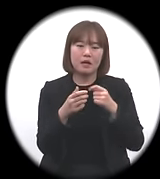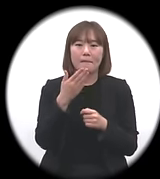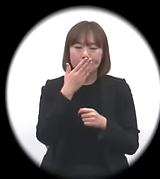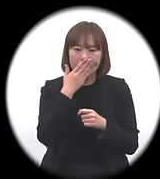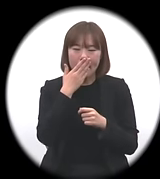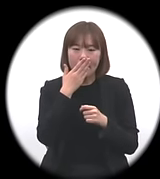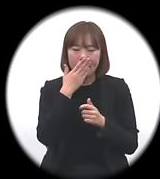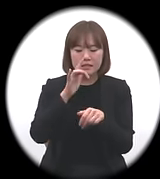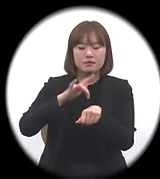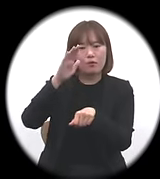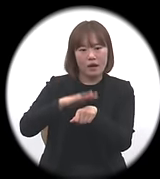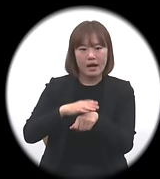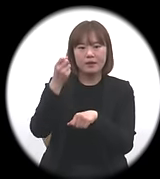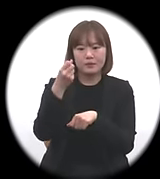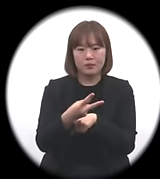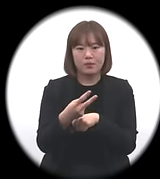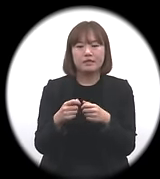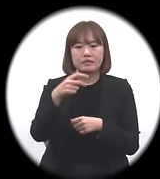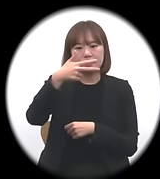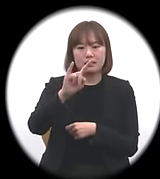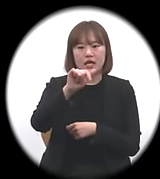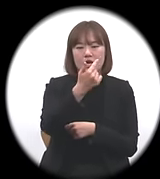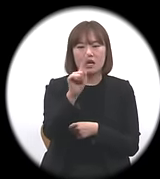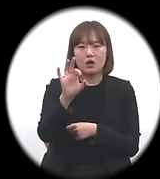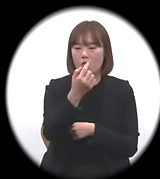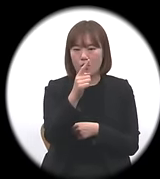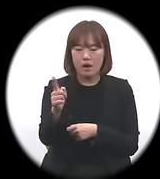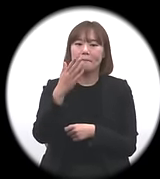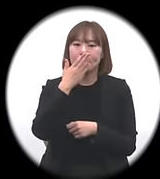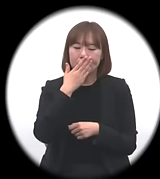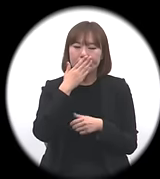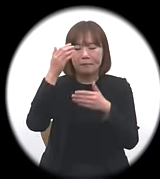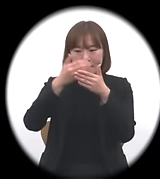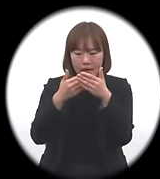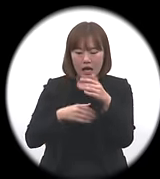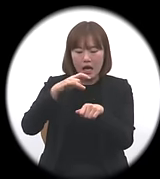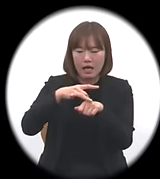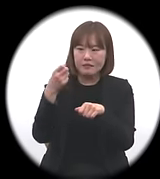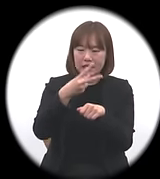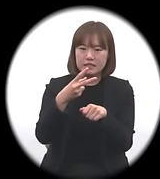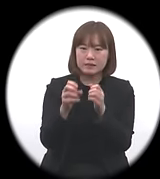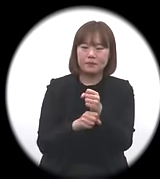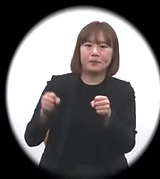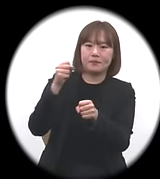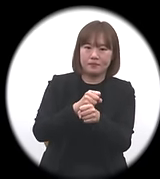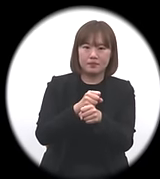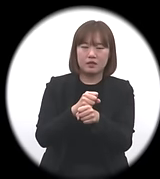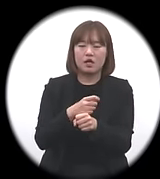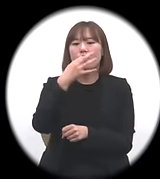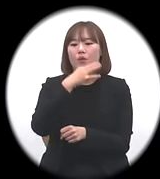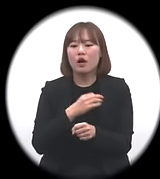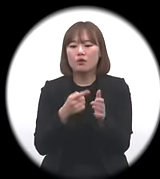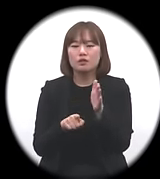번째, 식습관 개선해야 되겠죠. 그 다음번에는 재광화라고 얘기하는 건 음식물에 의해서 빠져나간 칼슘 같은 것들을 도로 붙여야 되는데